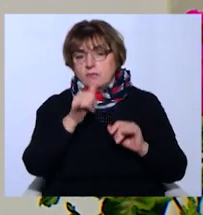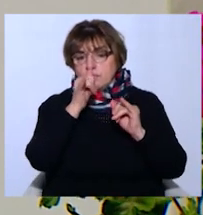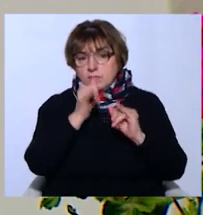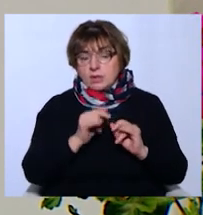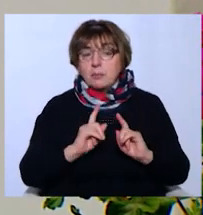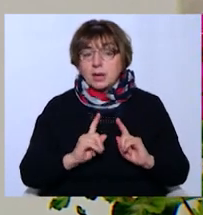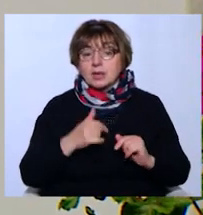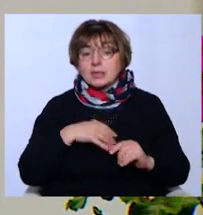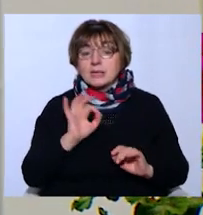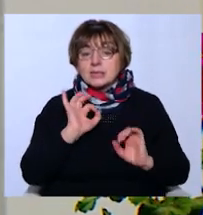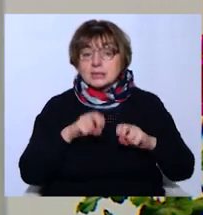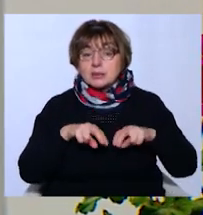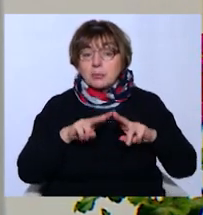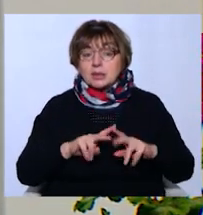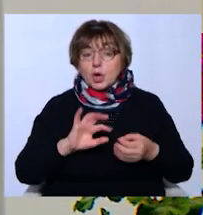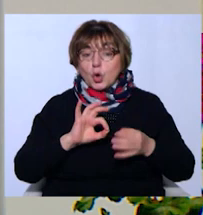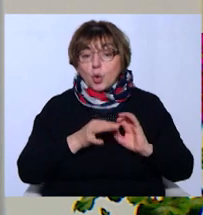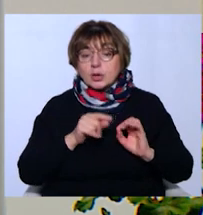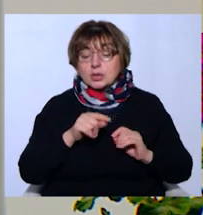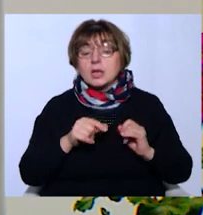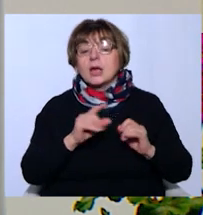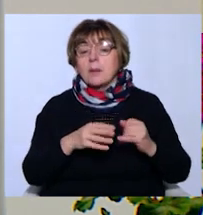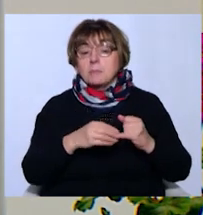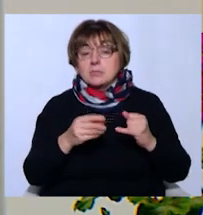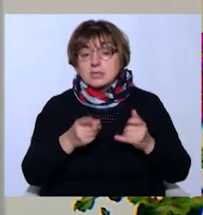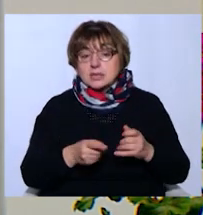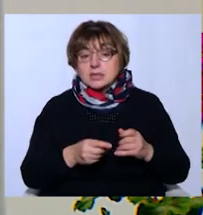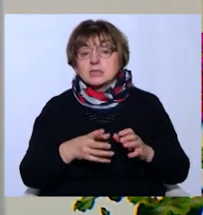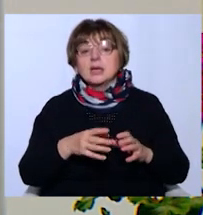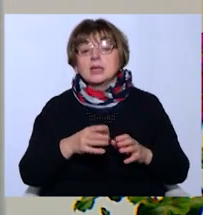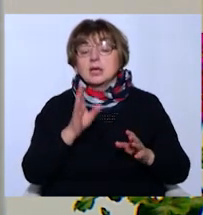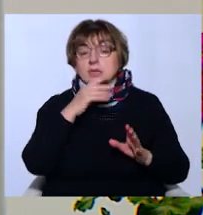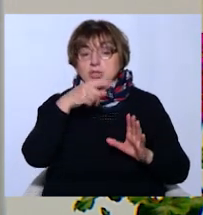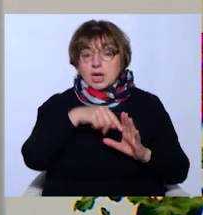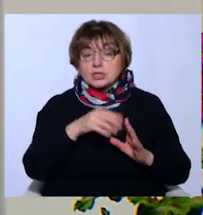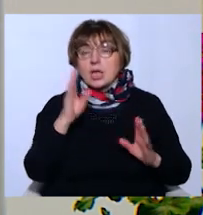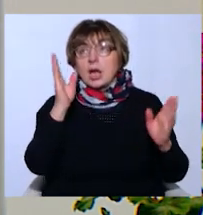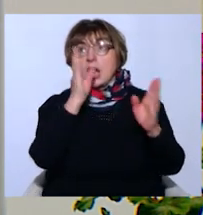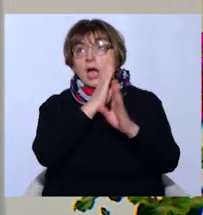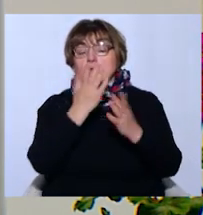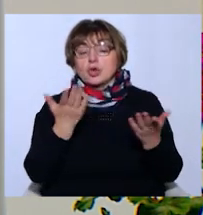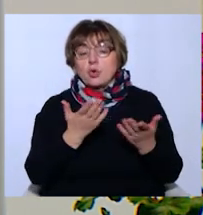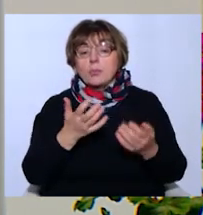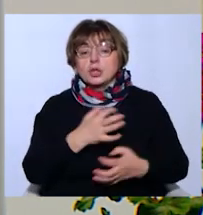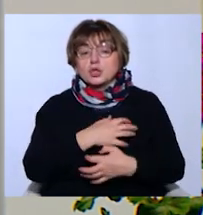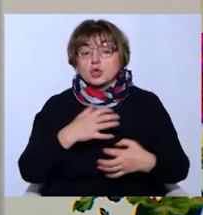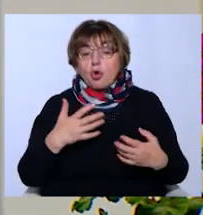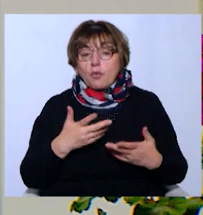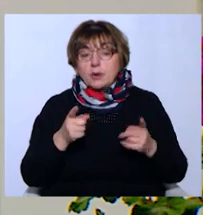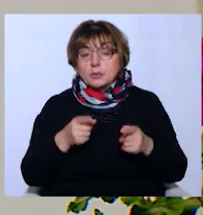მაგრამ მე გესაუბრებით ხმელეთზე, წყალში, ნიადაგში და ჰაერში მობინადრე